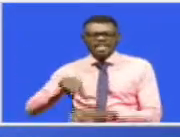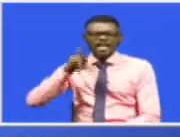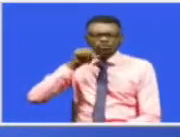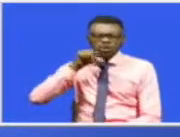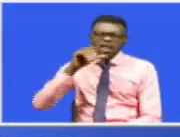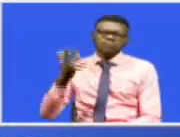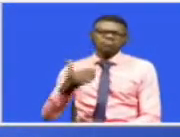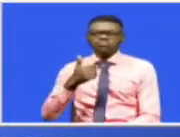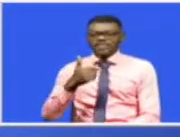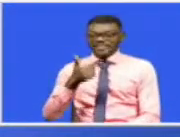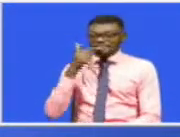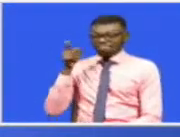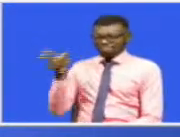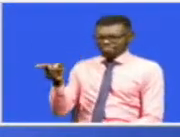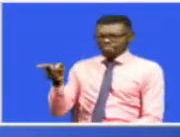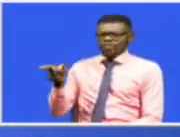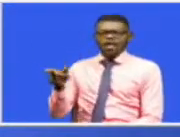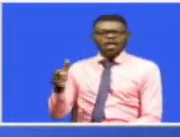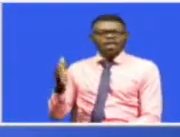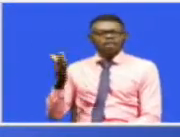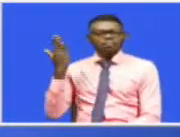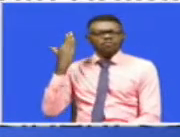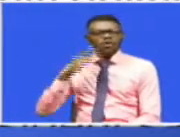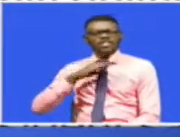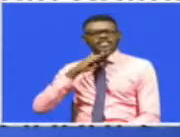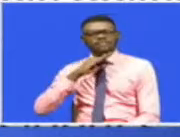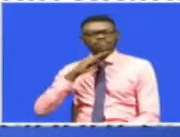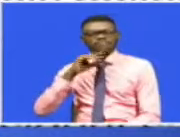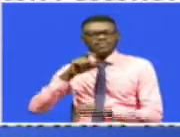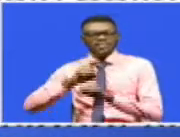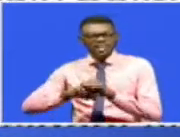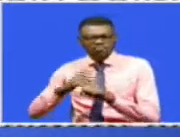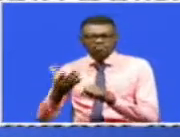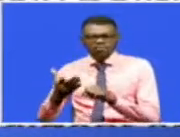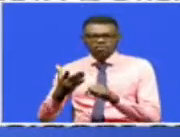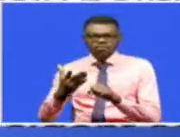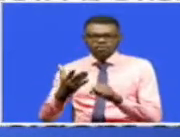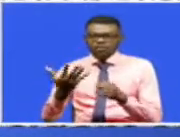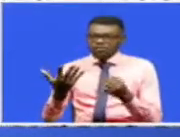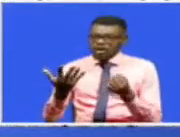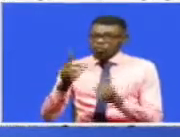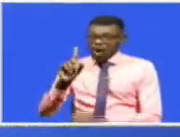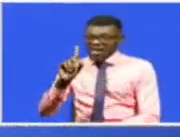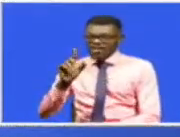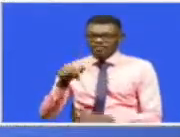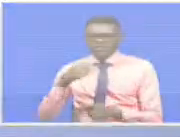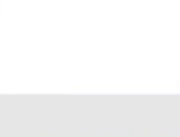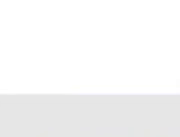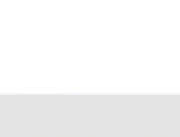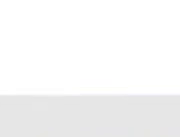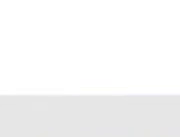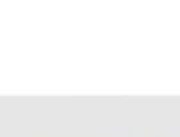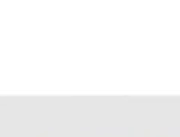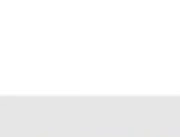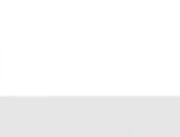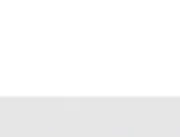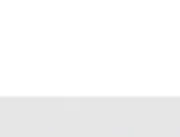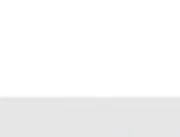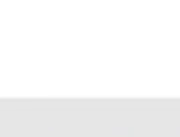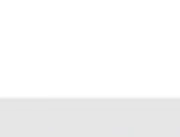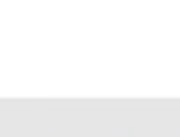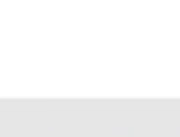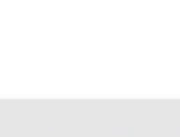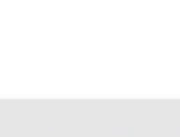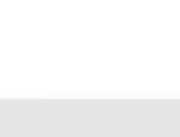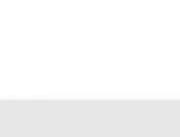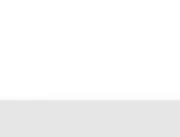akimtaja marehemu aliyefariki mwendo wa saa 11:30 kuwa mchapakazi na mpenda watu. Naibu Rais William Ruto